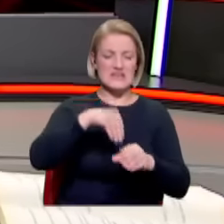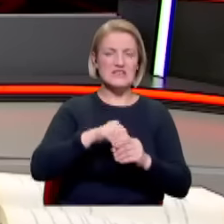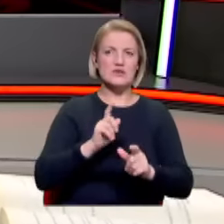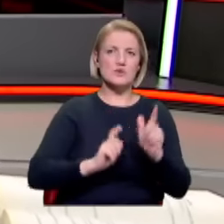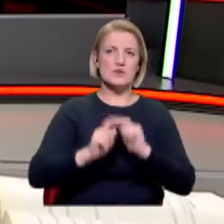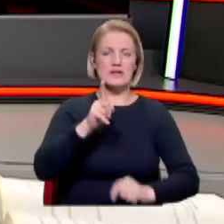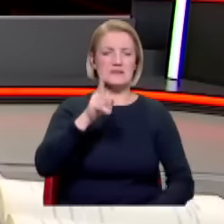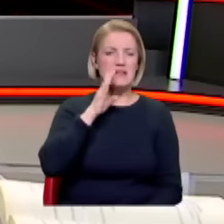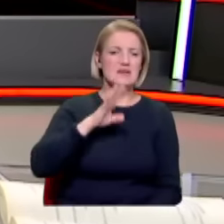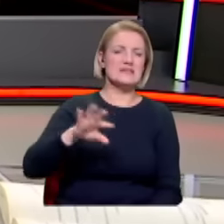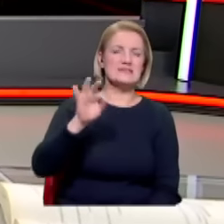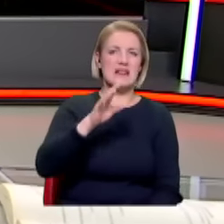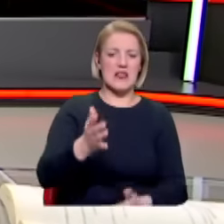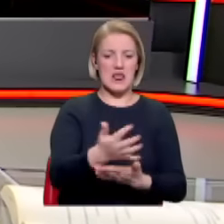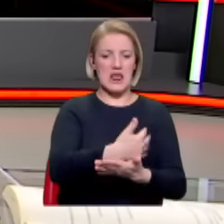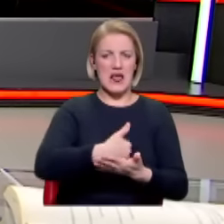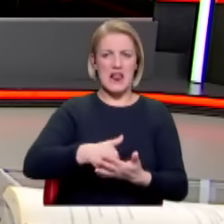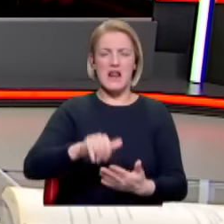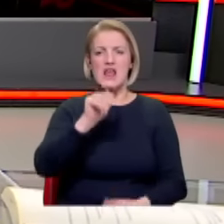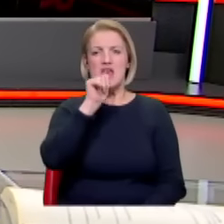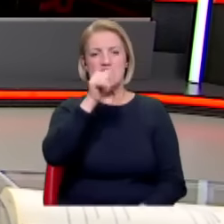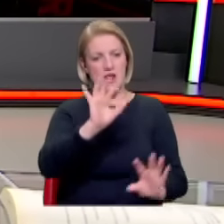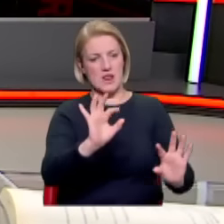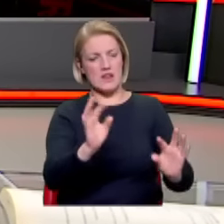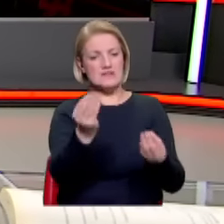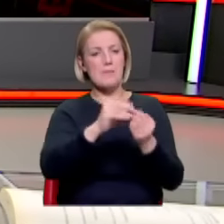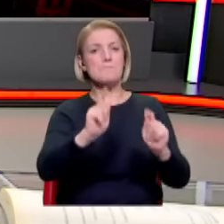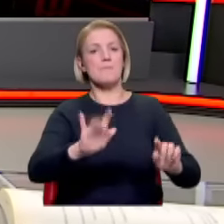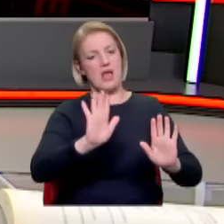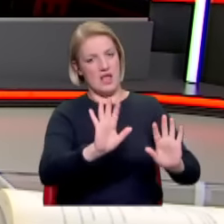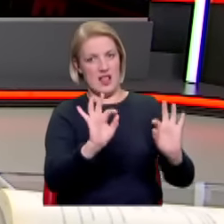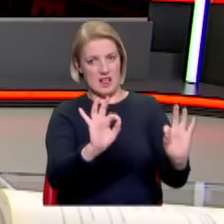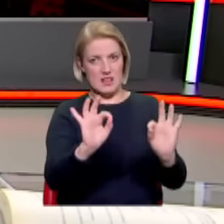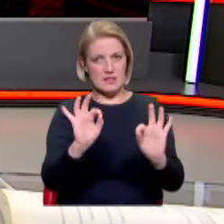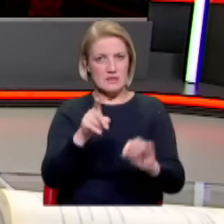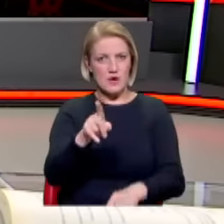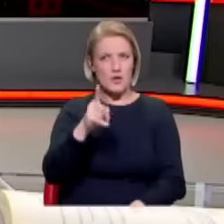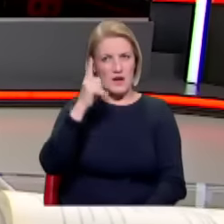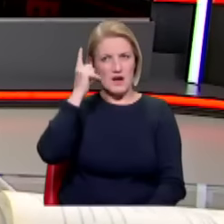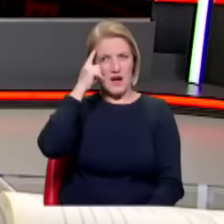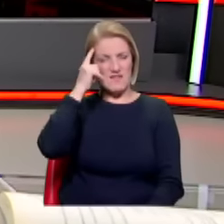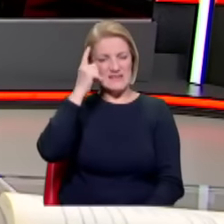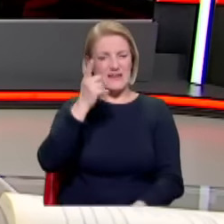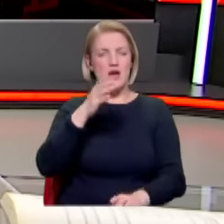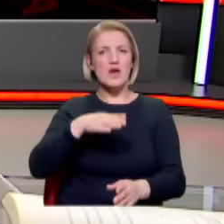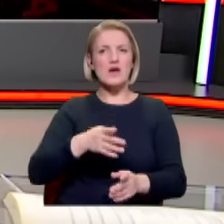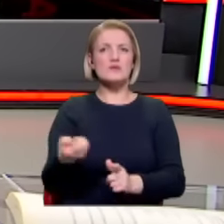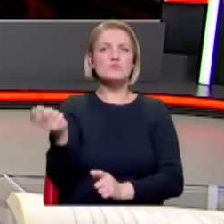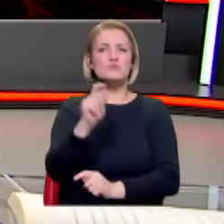tüketimi sen insanların gelirlerini hiç arttırmayarak onları kafasına kürekle vurarak